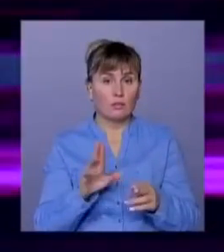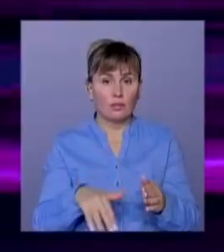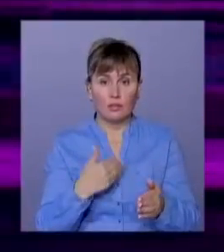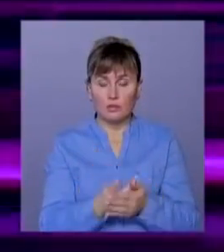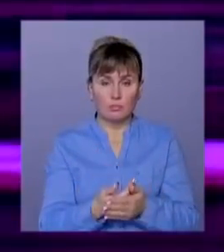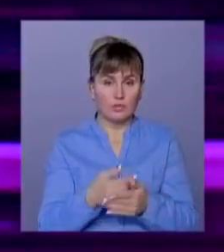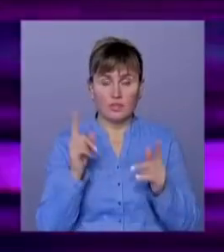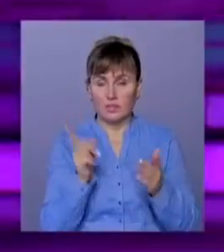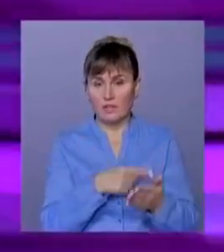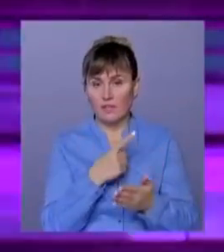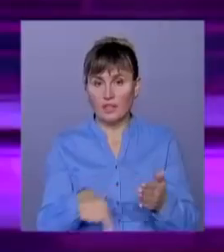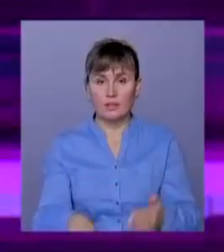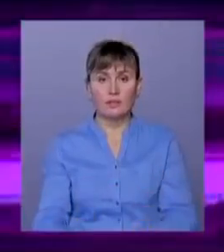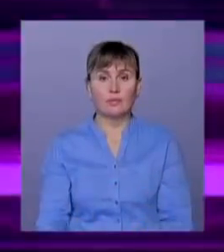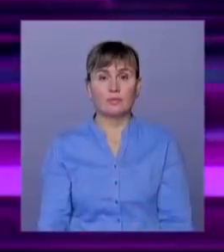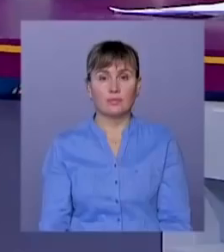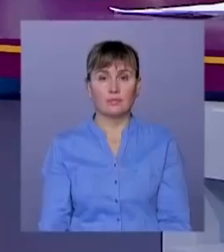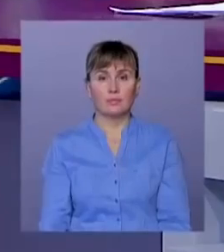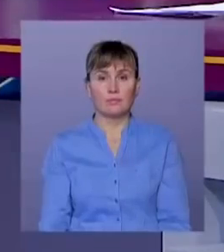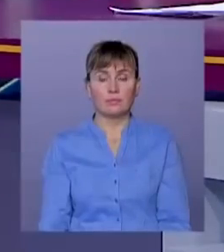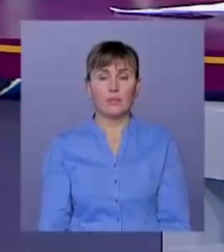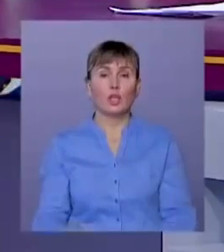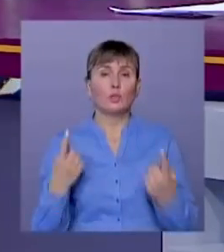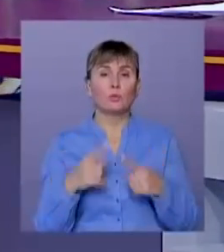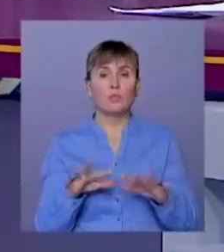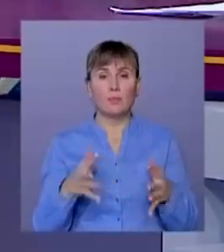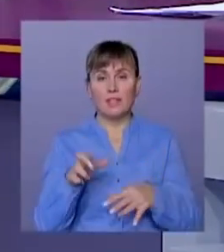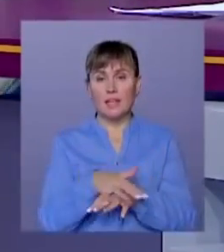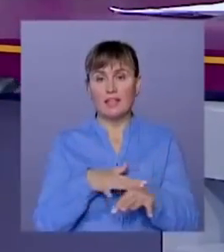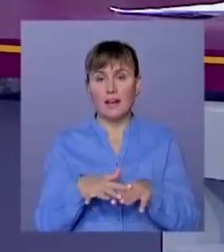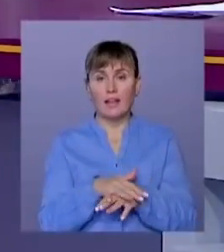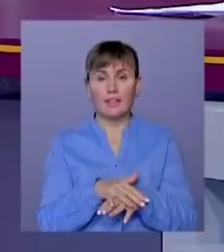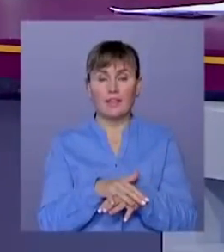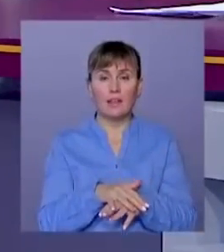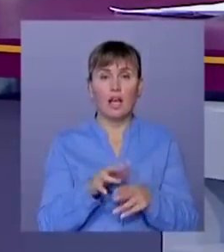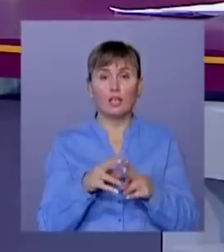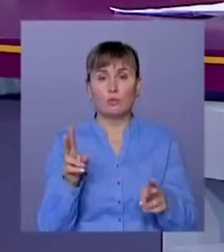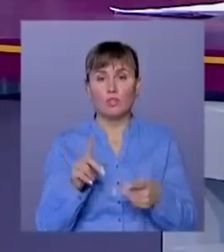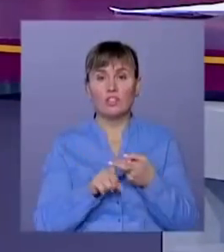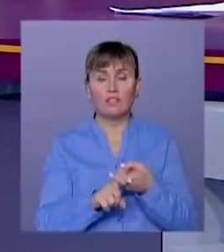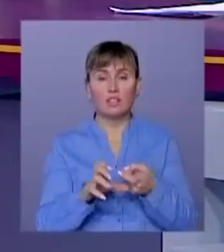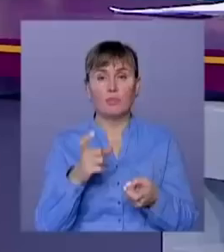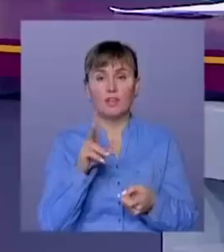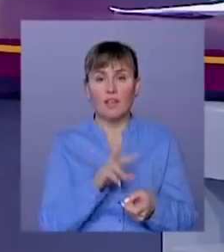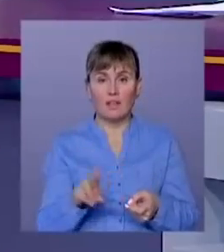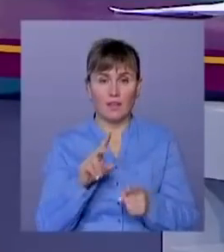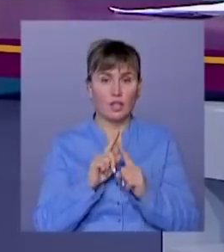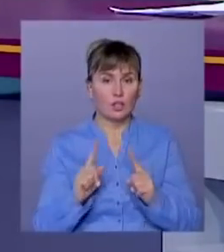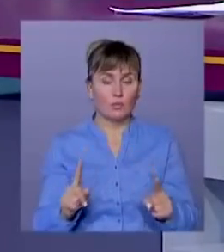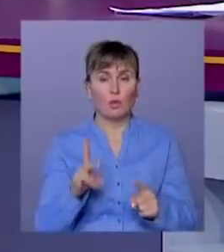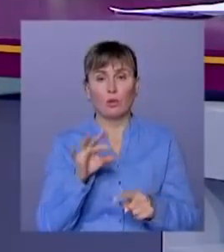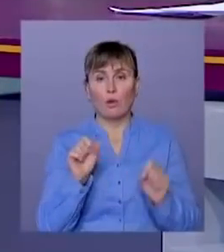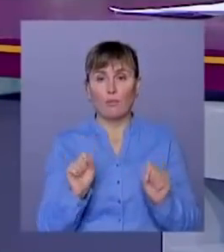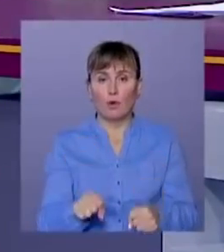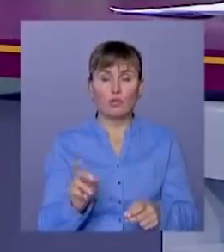пор категорически отвергают. И к другим событиям в стране. Тотального отключения связи с 1 января не будет, но